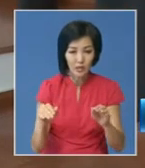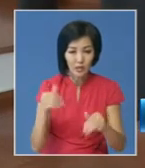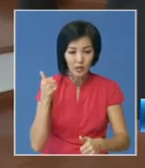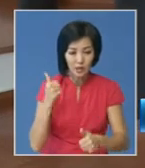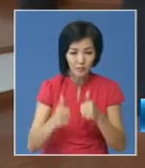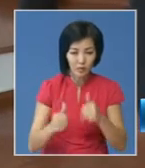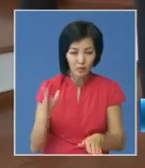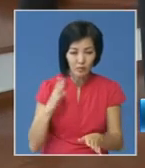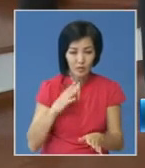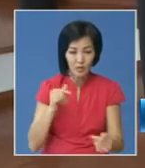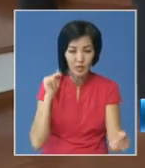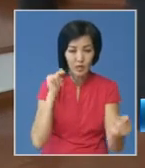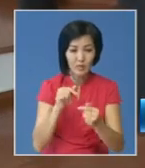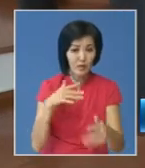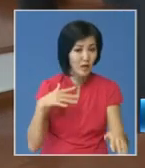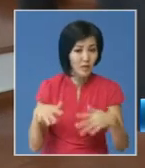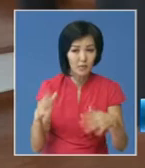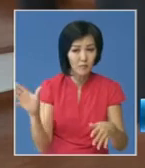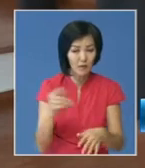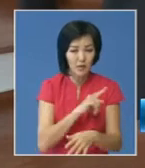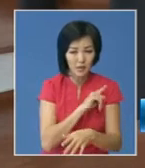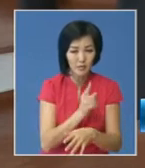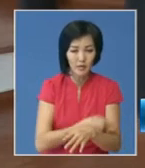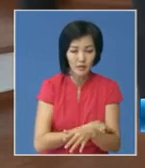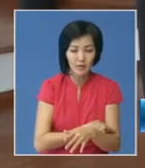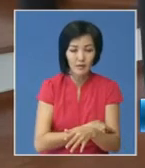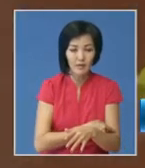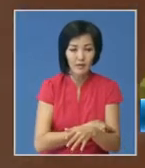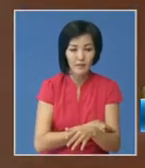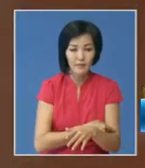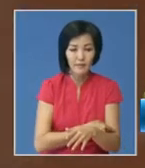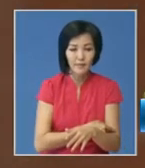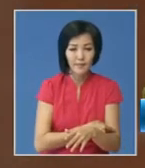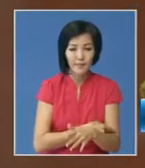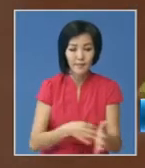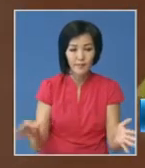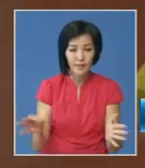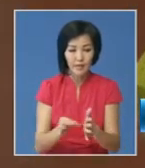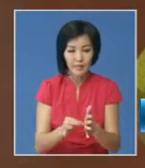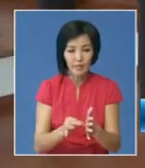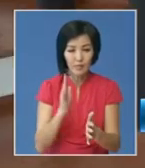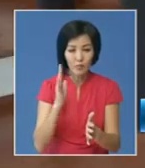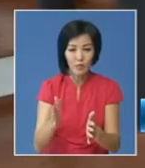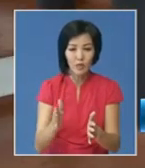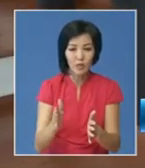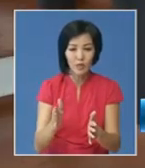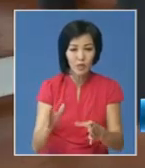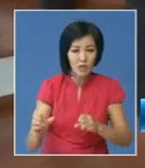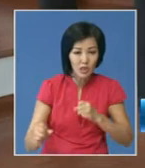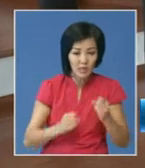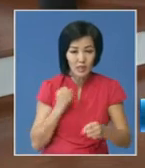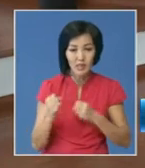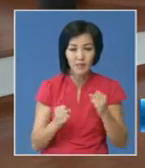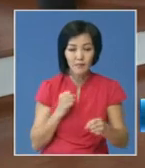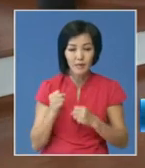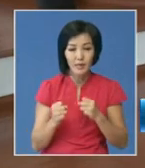қарсыластарымды әлсіз деп айта алмаймын, бәрі де жақсы дайындалған, бәрі мықты. Енді мақсатымыз жалықпай жігерленіп жаттығып,